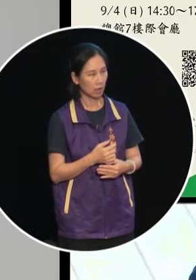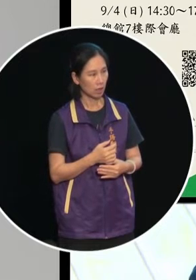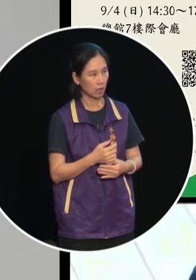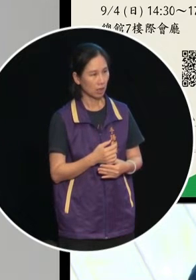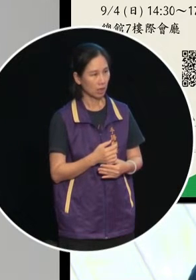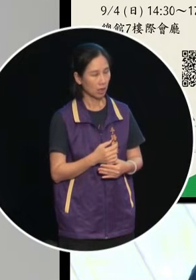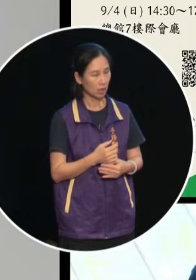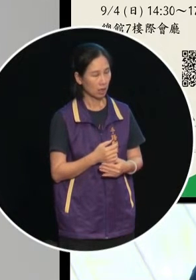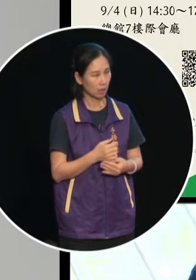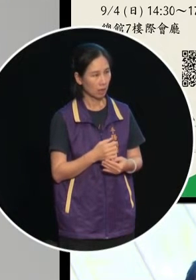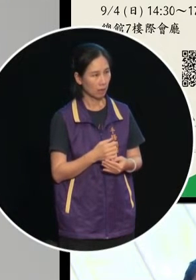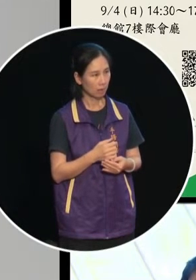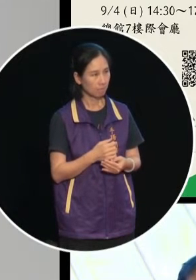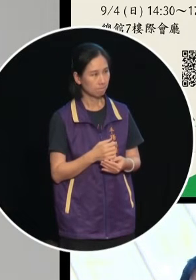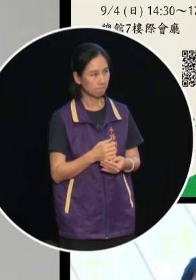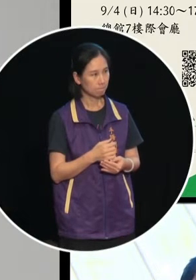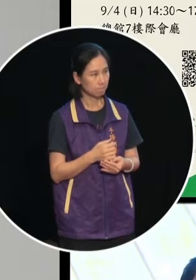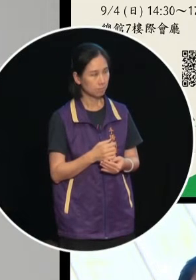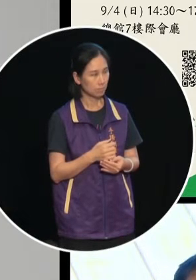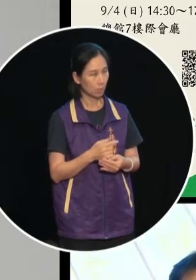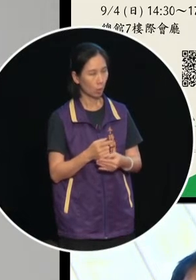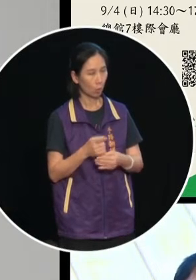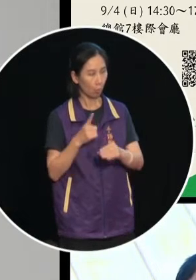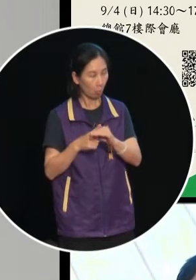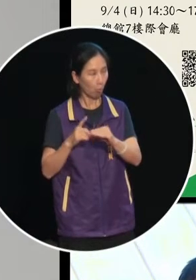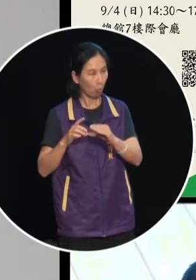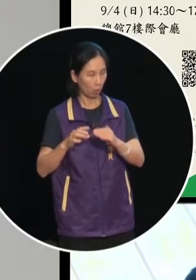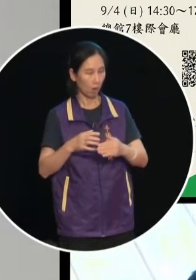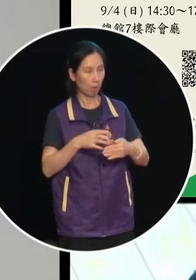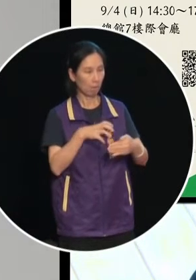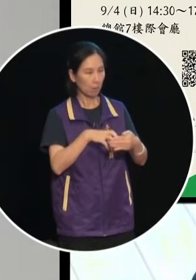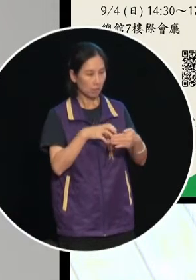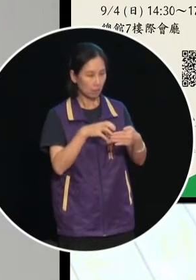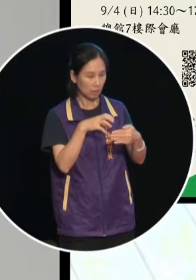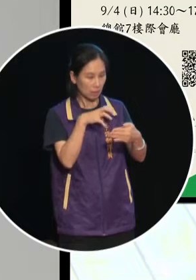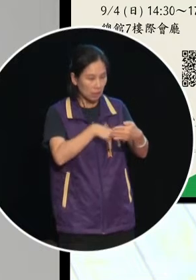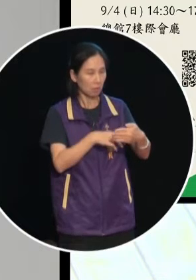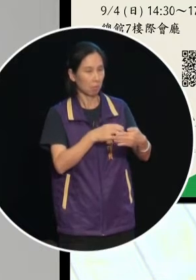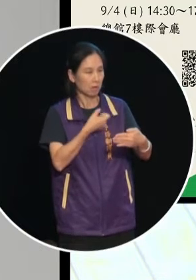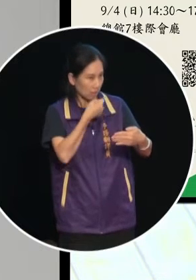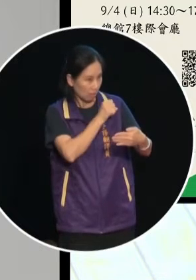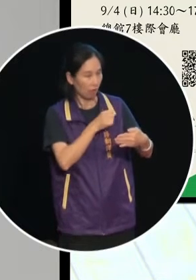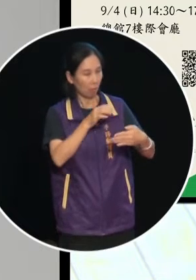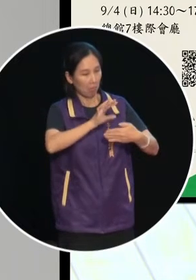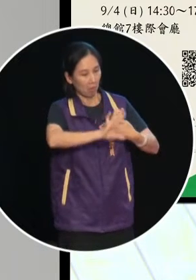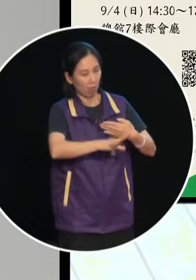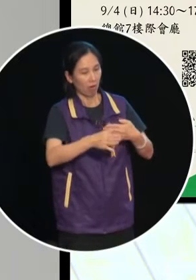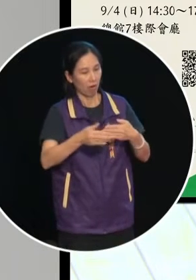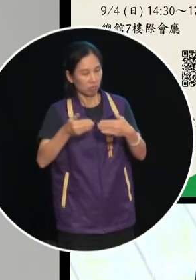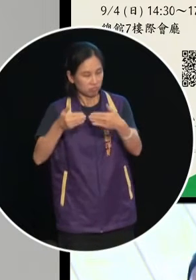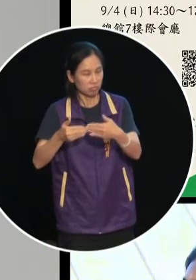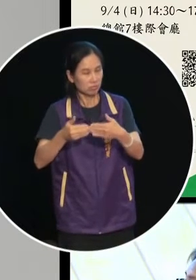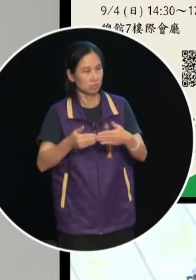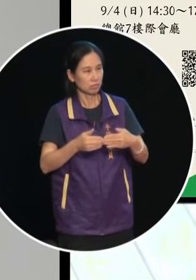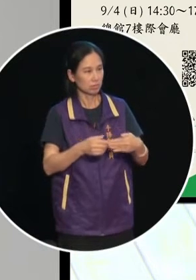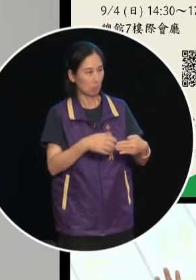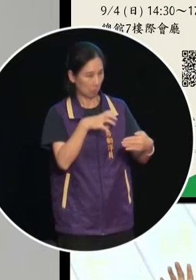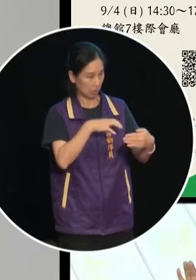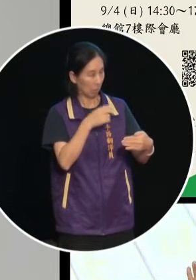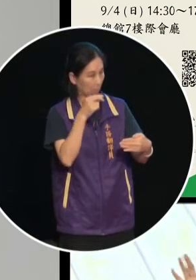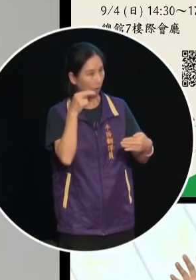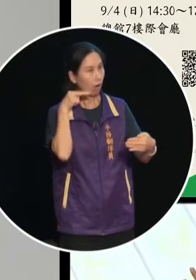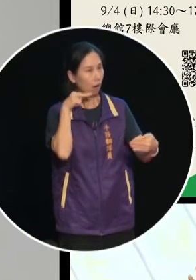是就是台中国，然后里面是台湾，但是还是台湾开始被看见，